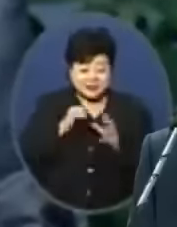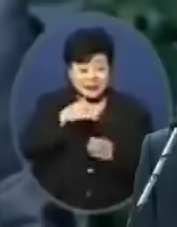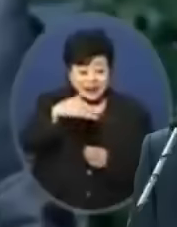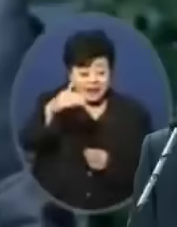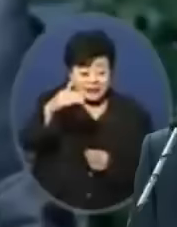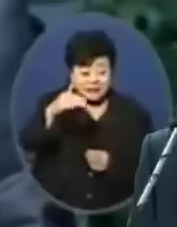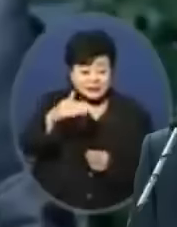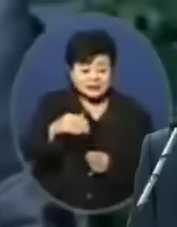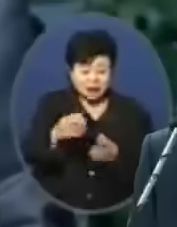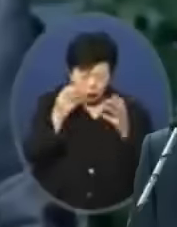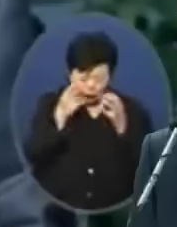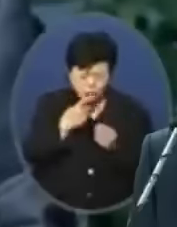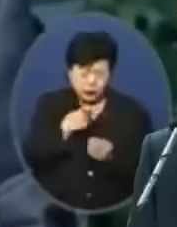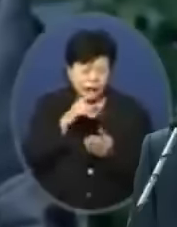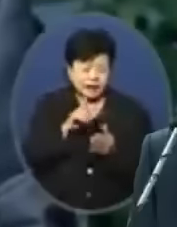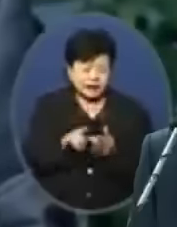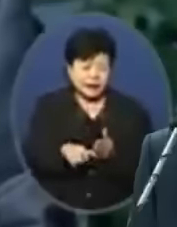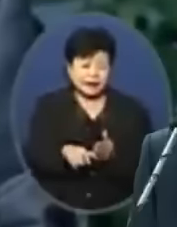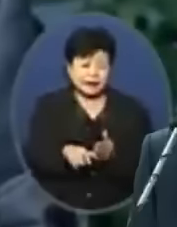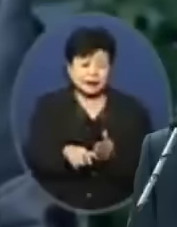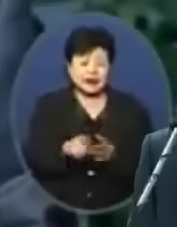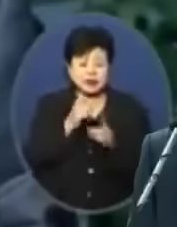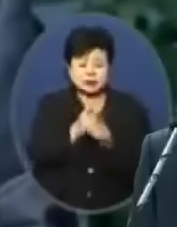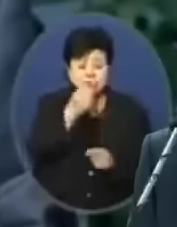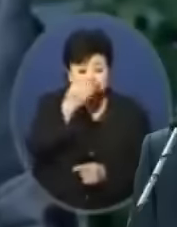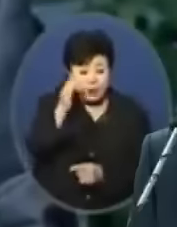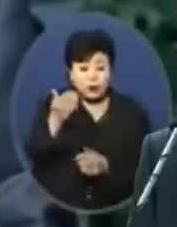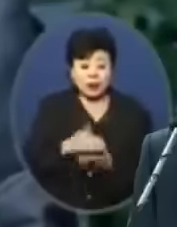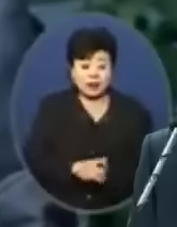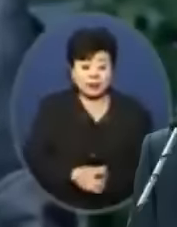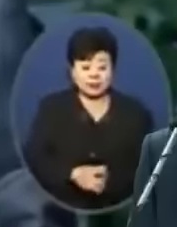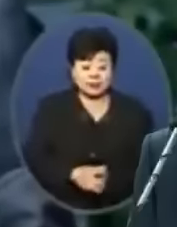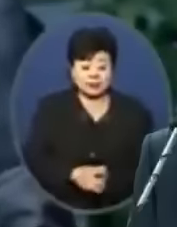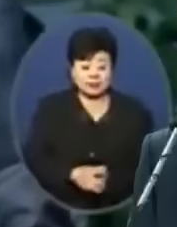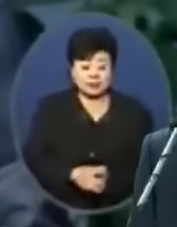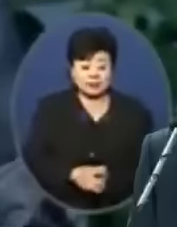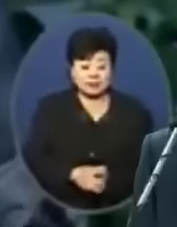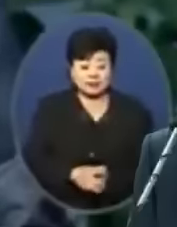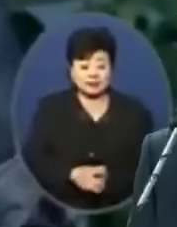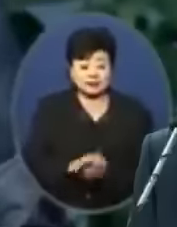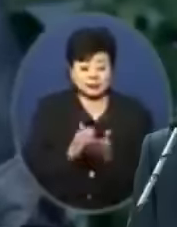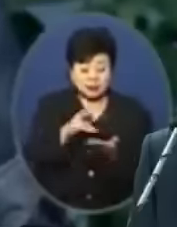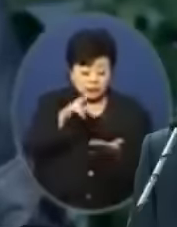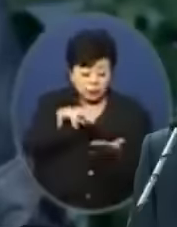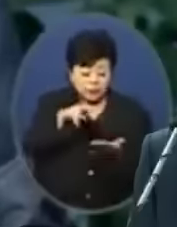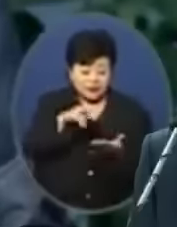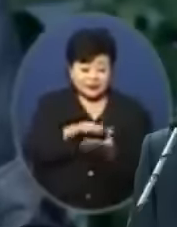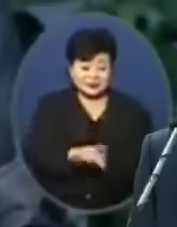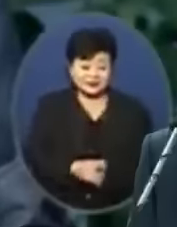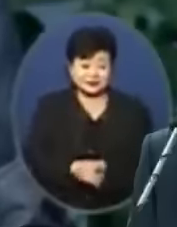나와서 어떤 고통을 당해도 이겨나가는 것입니다. 내가 책을 한 권 읽었는데